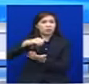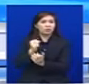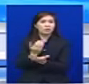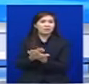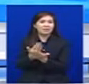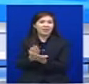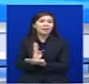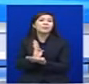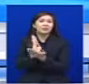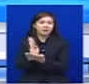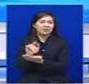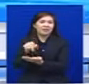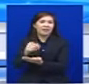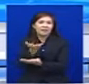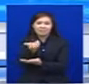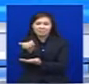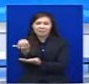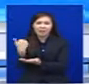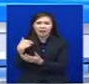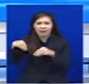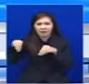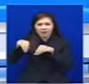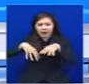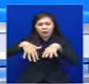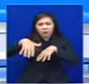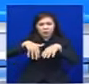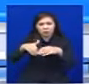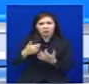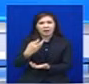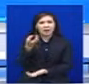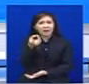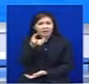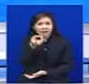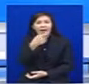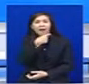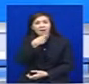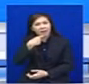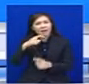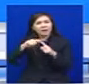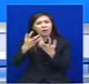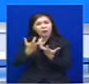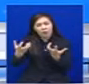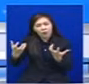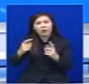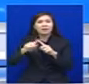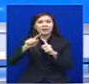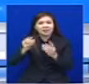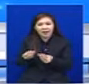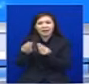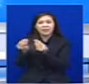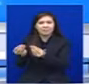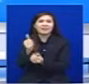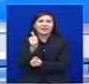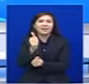คในพื้นที่ด้วยถ้าเกิดคุณผู้ชมคนไหนที่อยู่ใกล้ๆนะครับก็สามารถนำข้าวสารอาหารแห้งหรือว่าสิ่งของอำนวยความสะดวกไปบริจาคเพื่อช่วยเหลือกัน